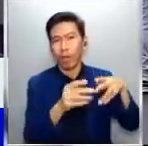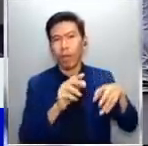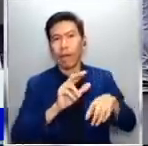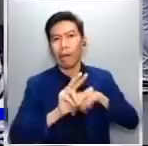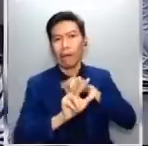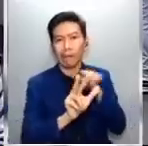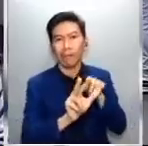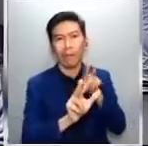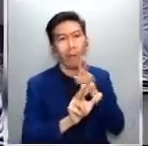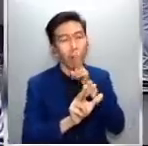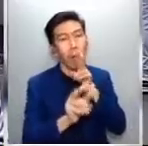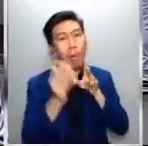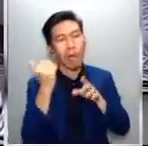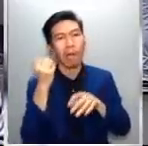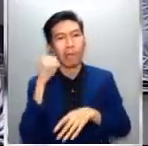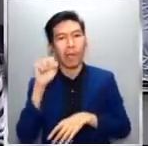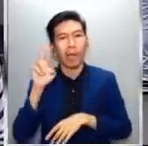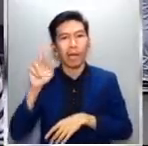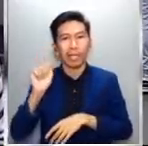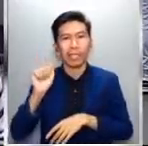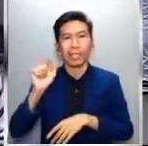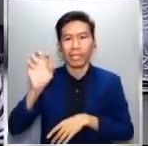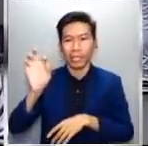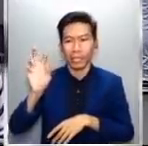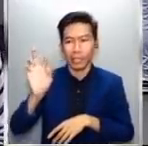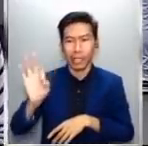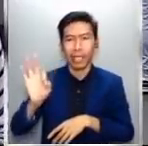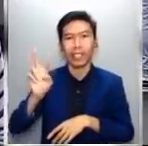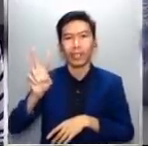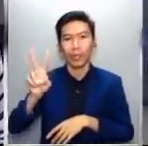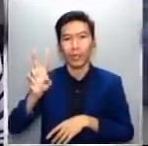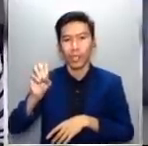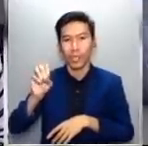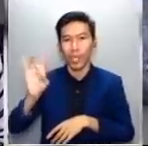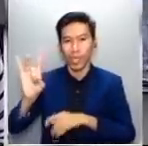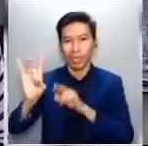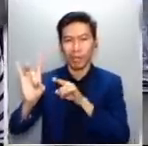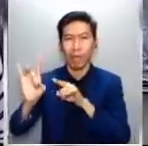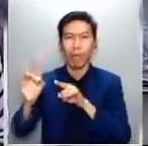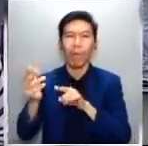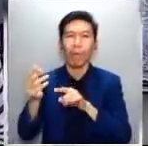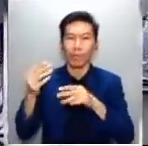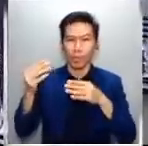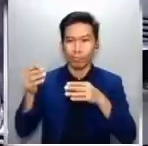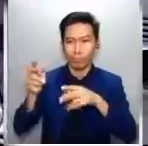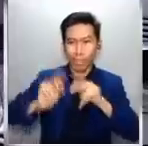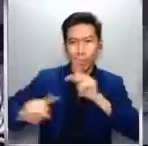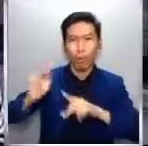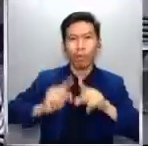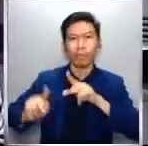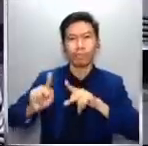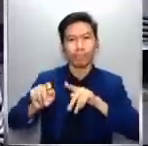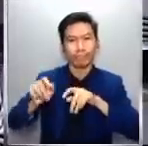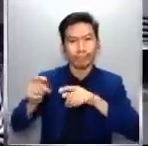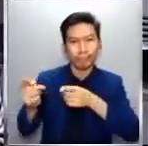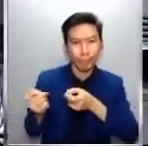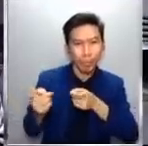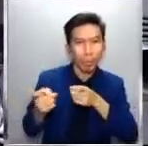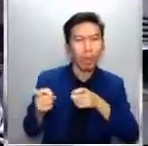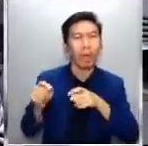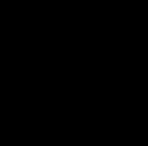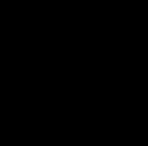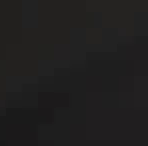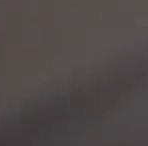sa RA 9208 o human trafficking. Marisol Abdurraman, nakatuto, 24